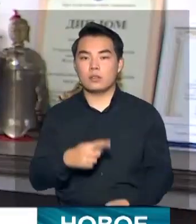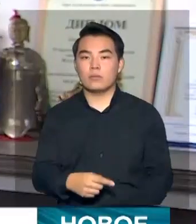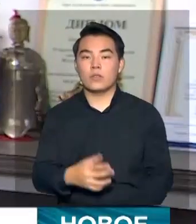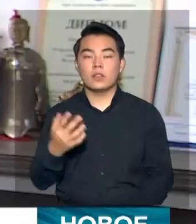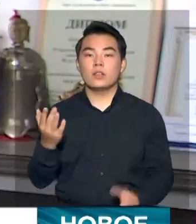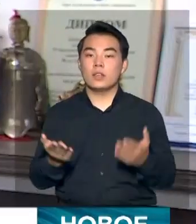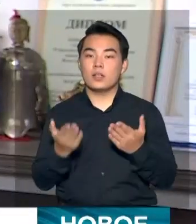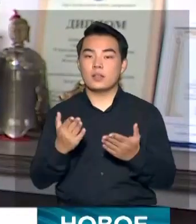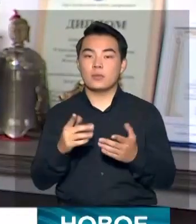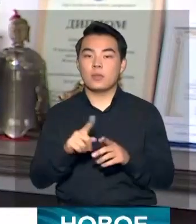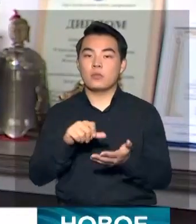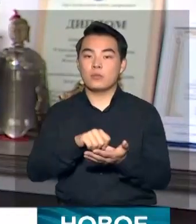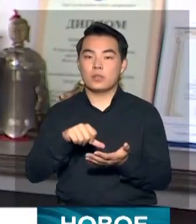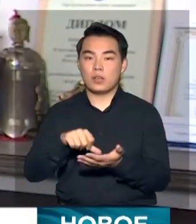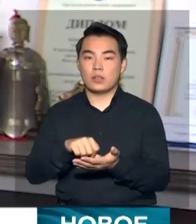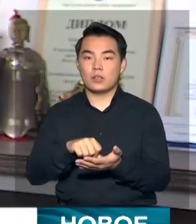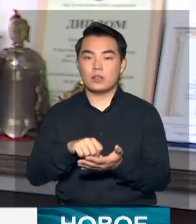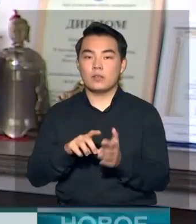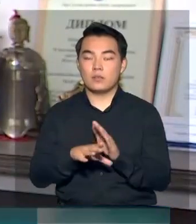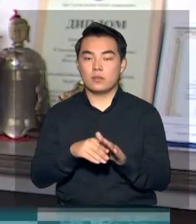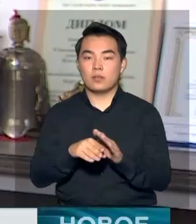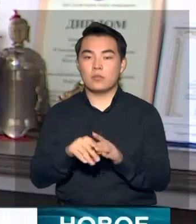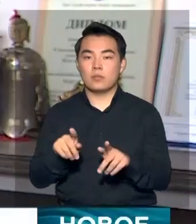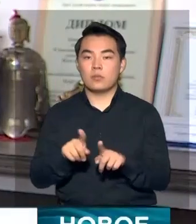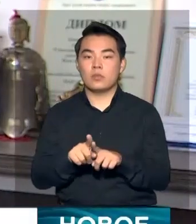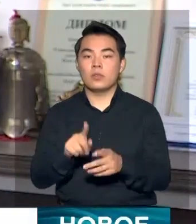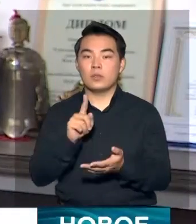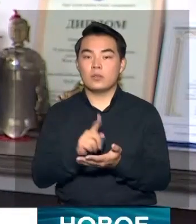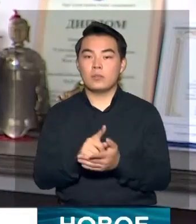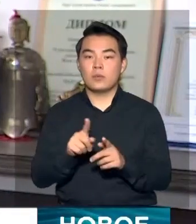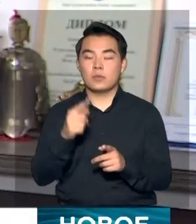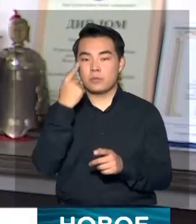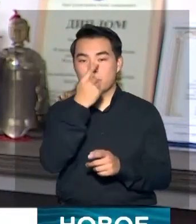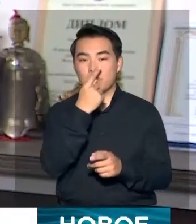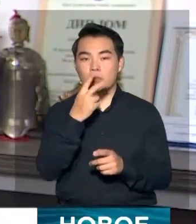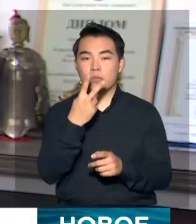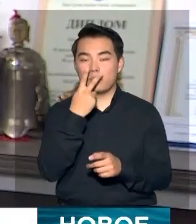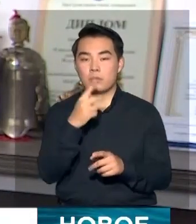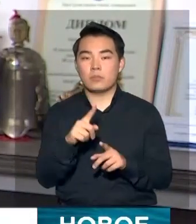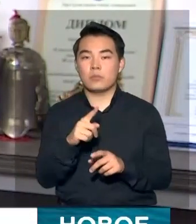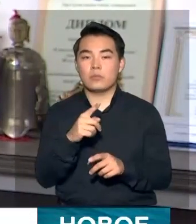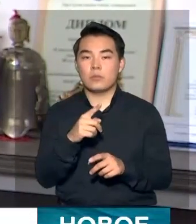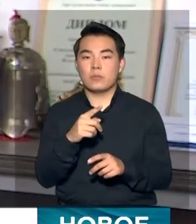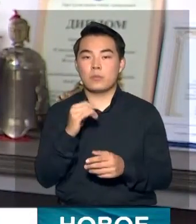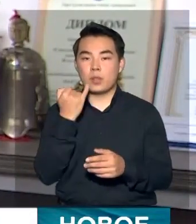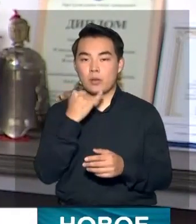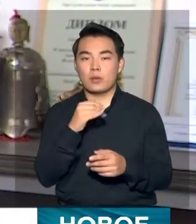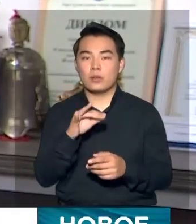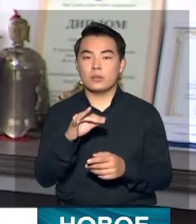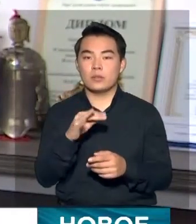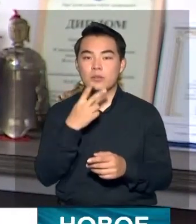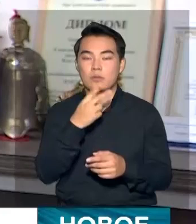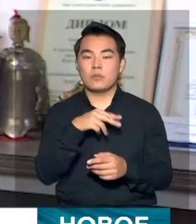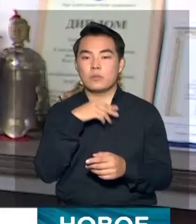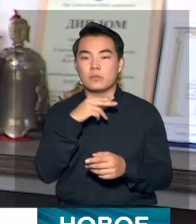Если избиратель не обладает там, допустим, у него плохое зрение, да, он не может самостоятельно сделать отметку в